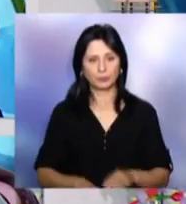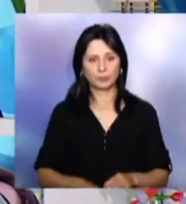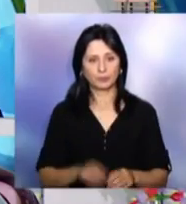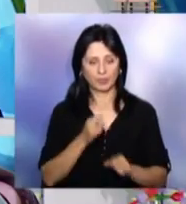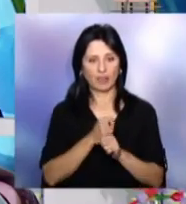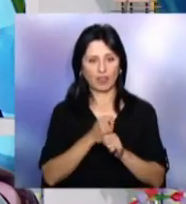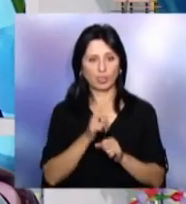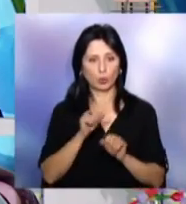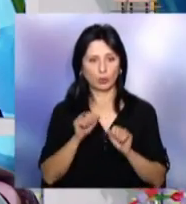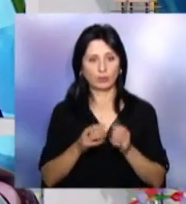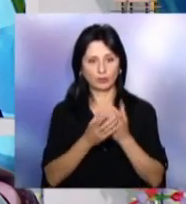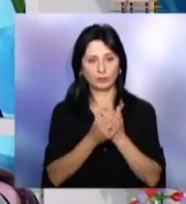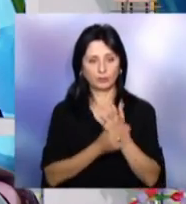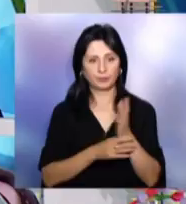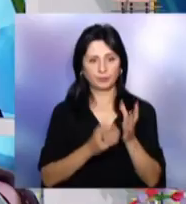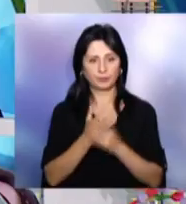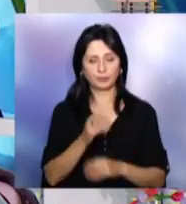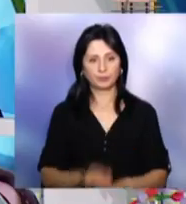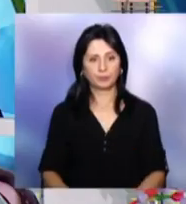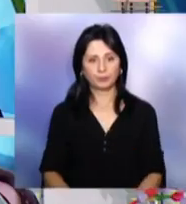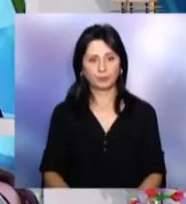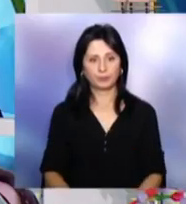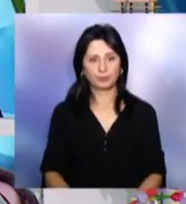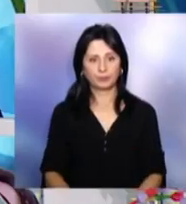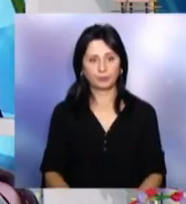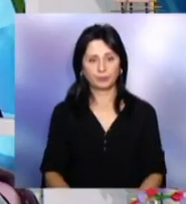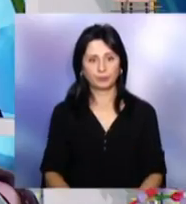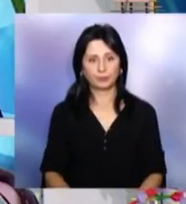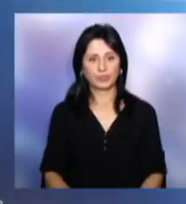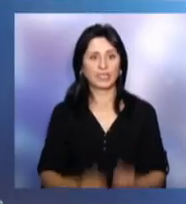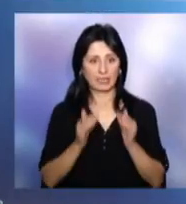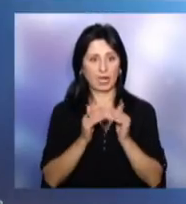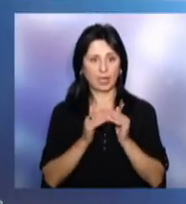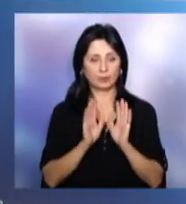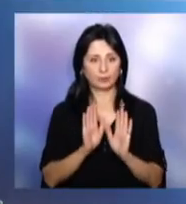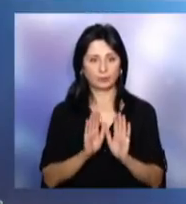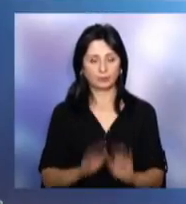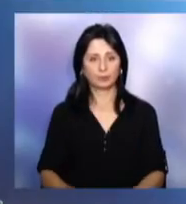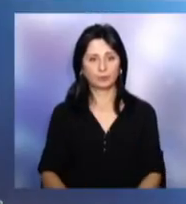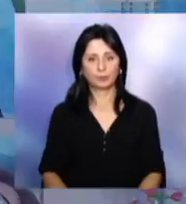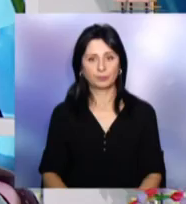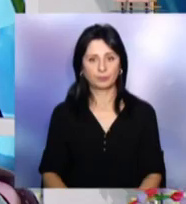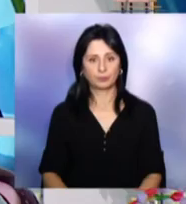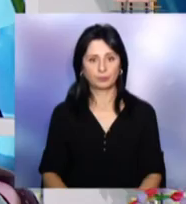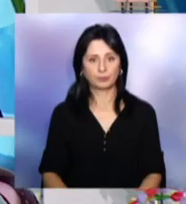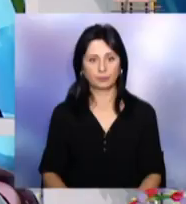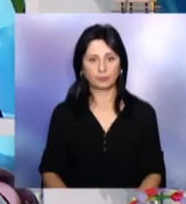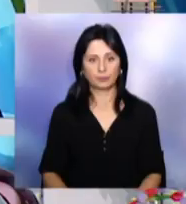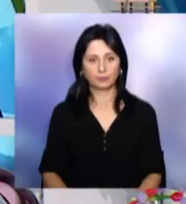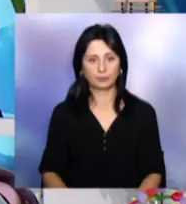გავაკეთებ, როგორ შეგვიძლია ამის გაკეთება. ამას ვაკეთებთ სახლის პირობებში. სახლის პირობებში, კი ბატონო, შეგვიძლია ამის